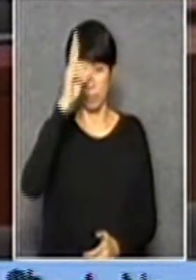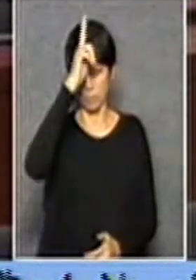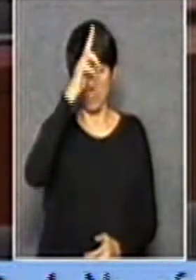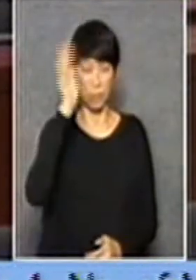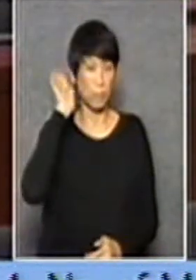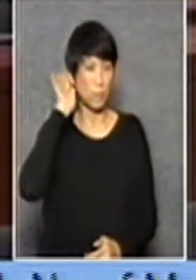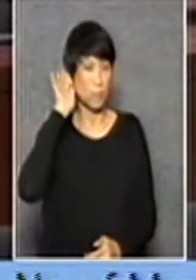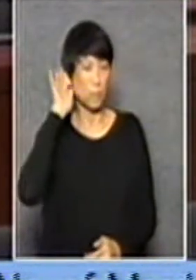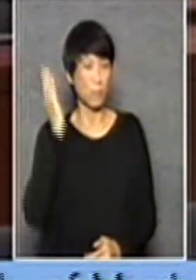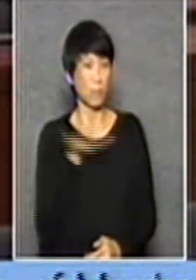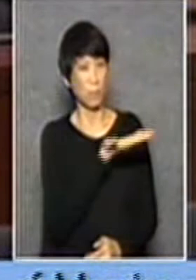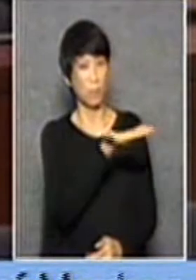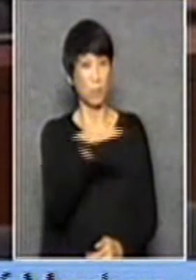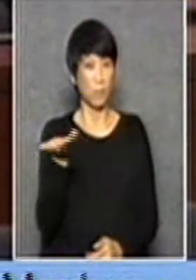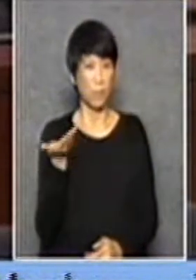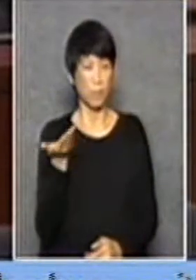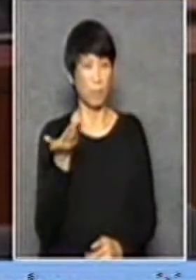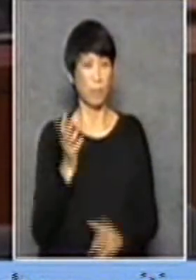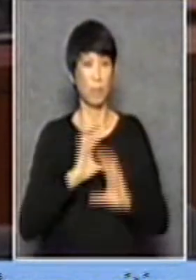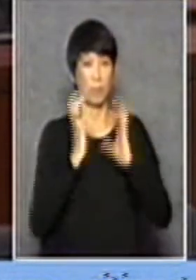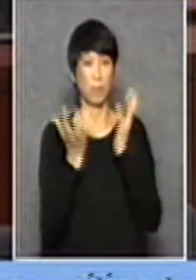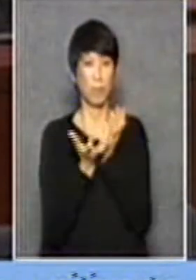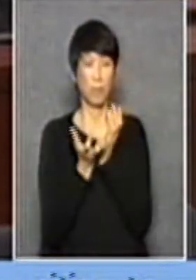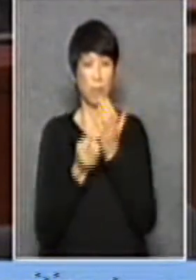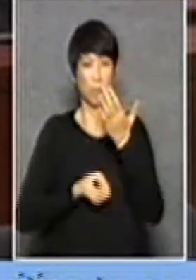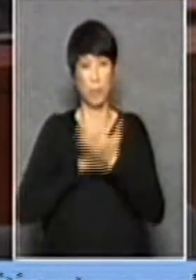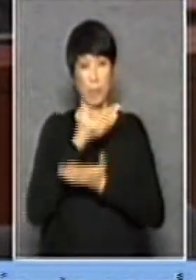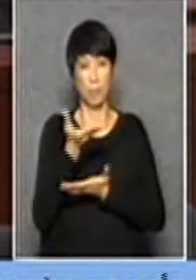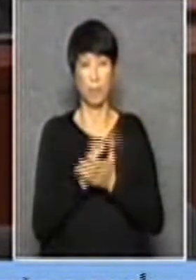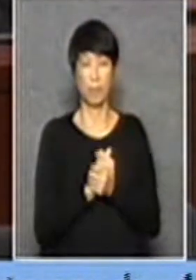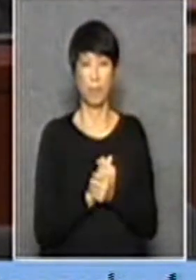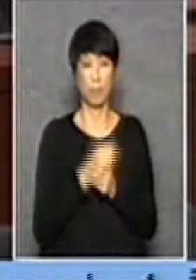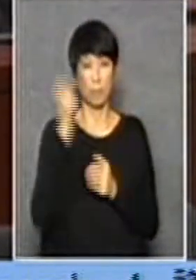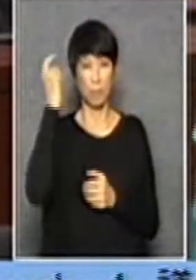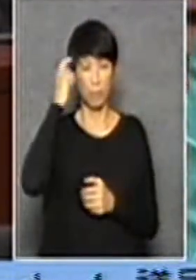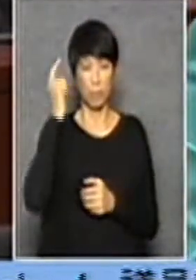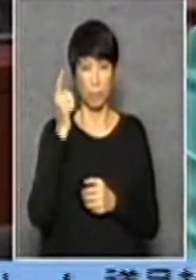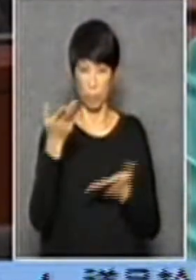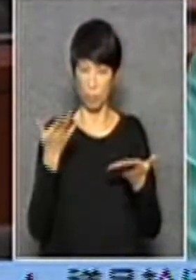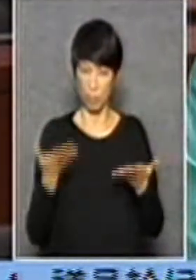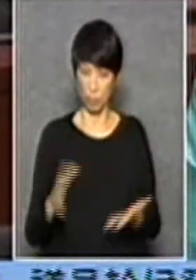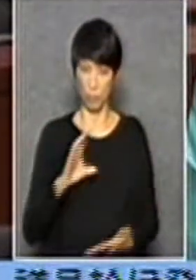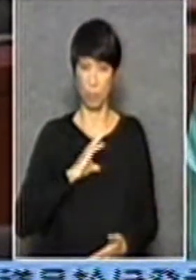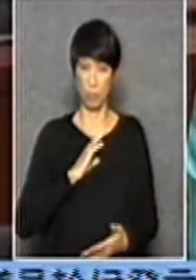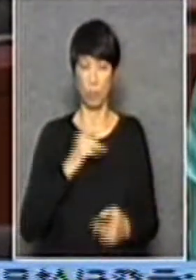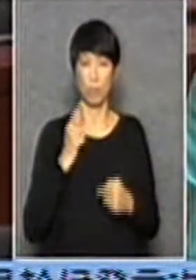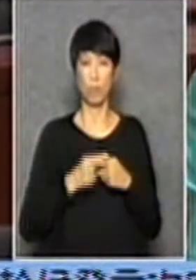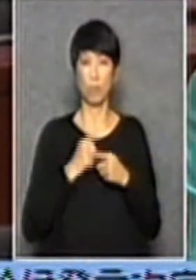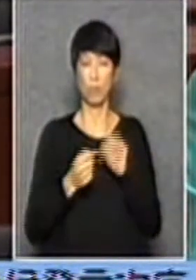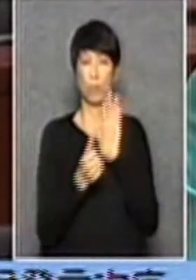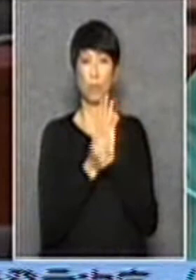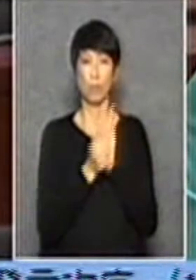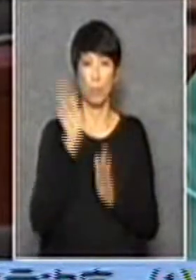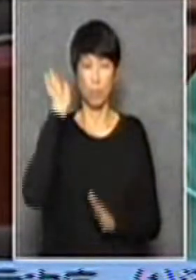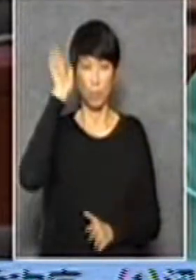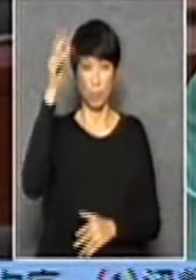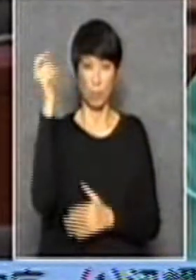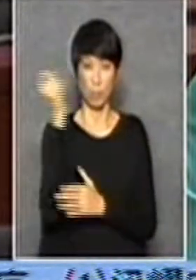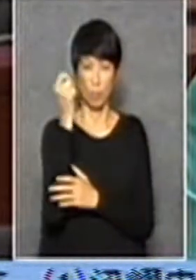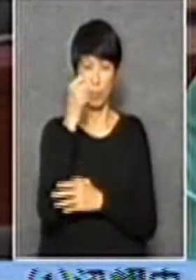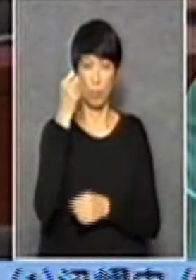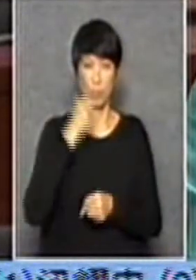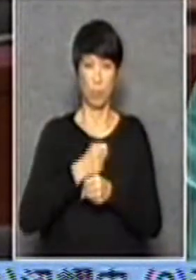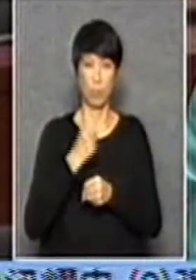听市民和团体的声音，了解一下他们的处境，真正为他们未来的福祉着